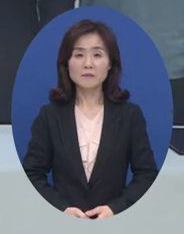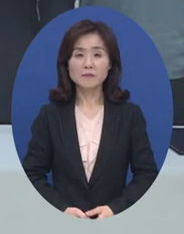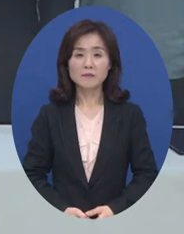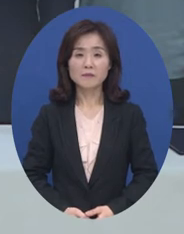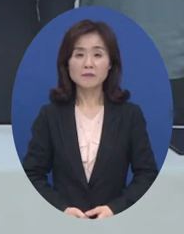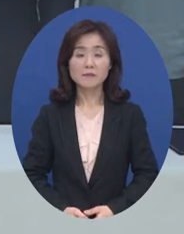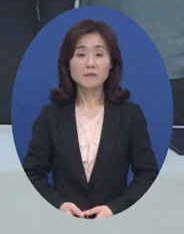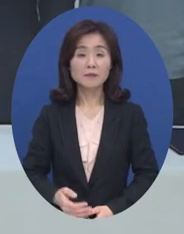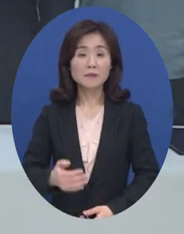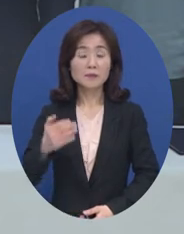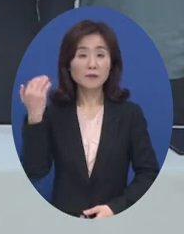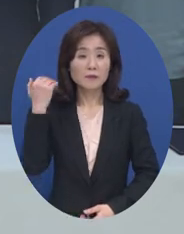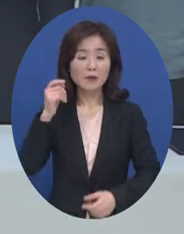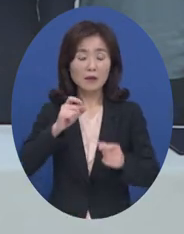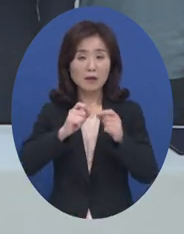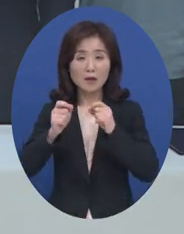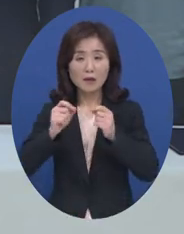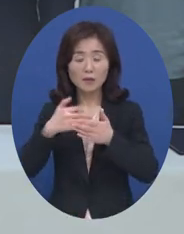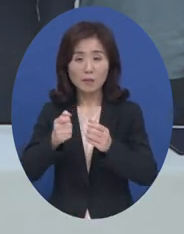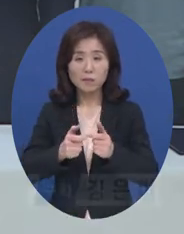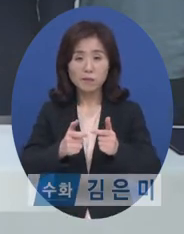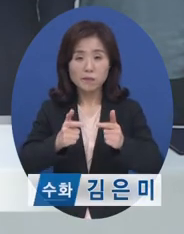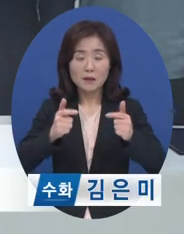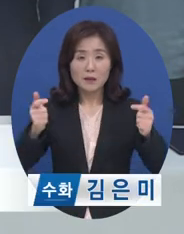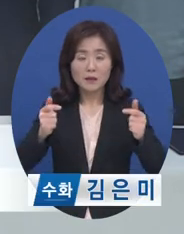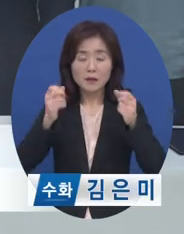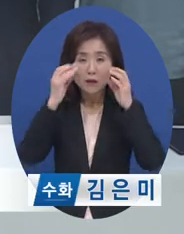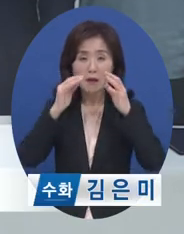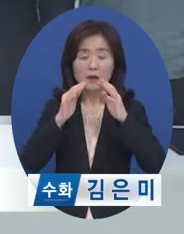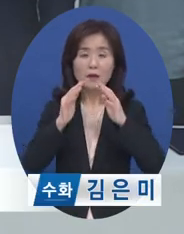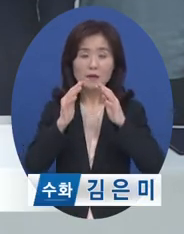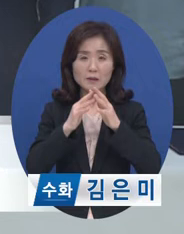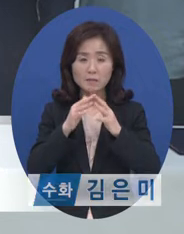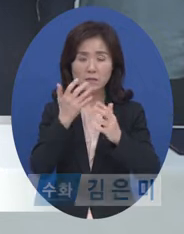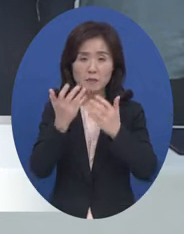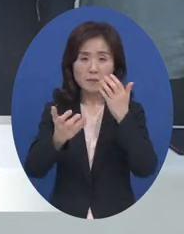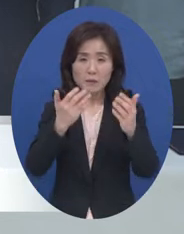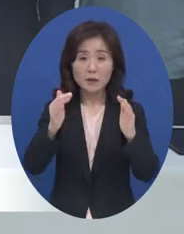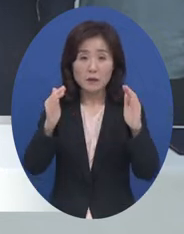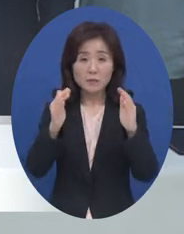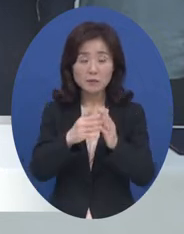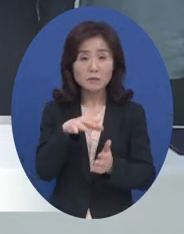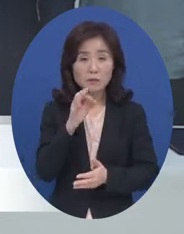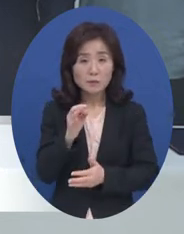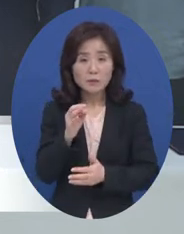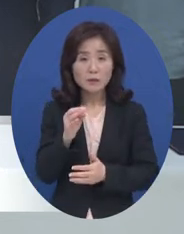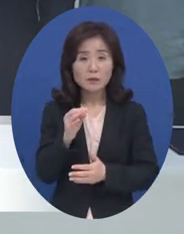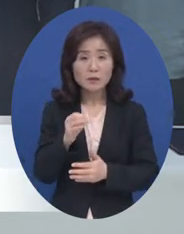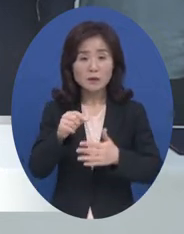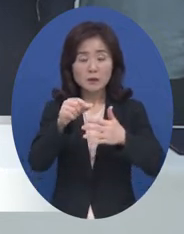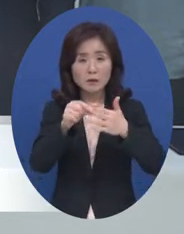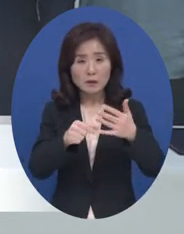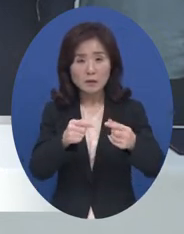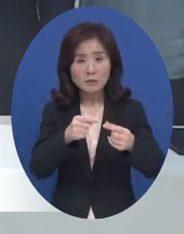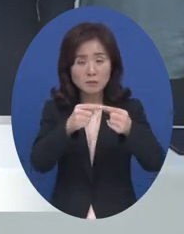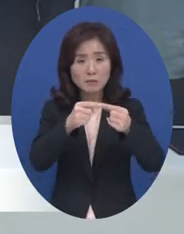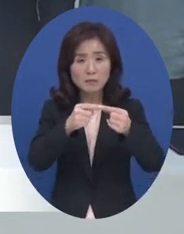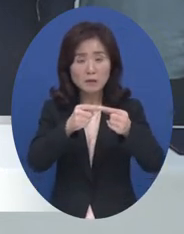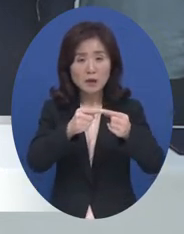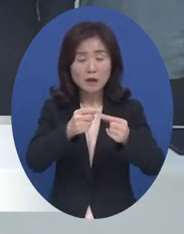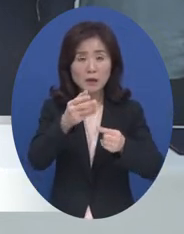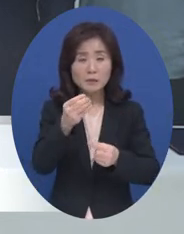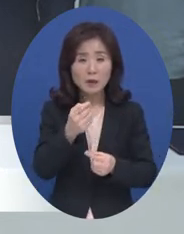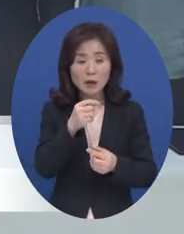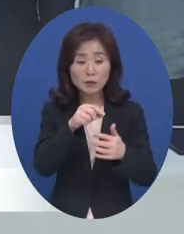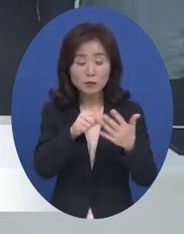깡통전세 가 기승을 부리고 있습니다 신축 다가구 주택의 가격 인하 선순위 임차인의 보증금 100 을 제대로 알 수 없어